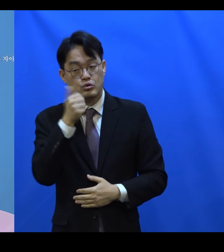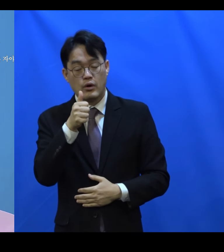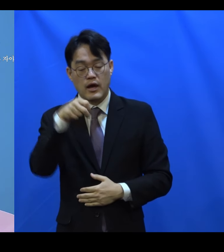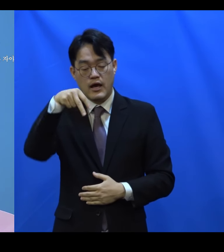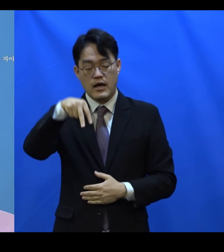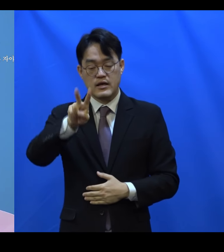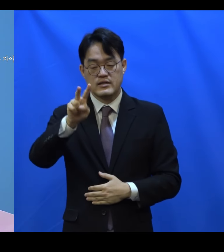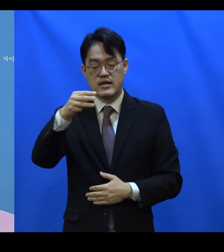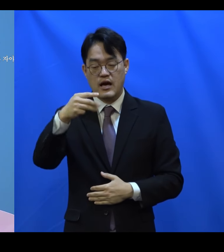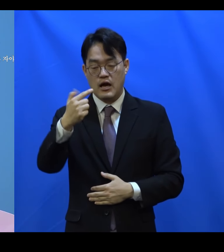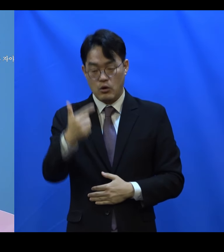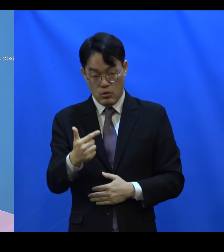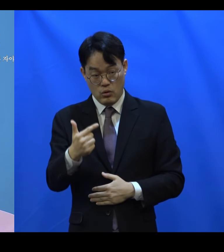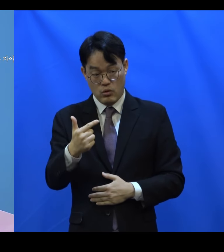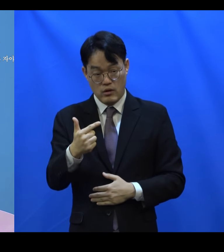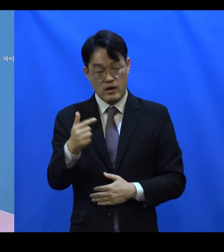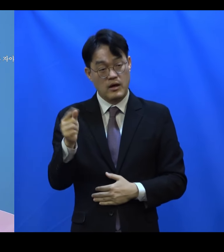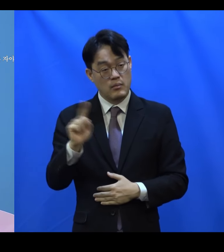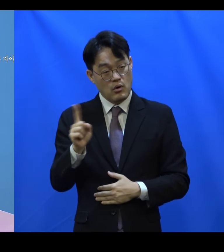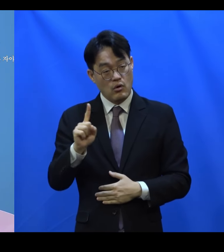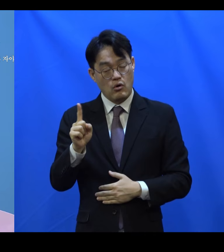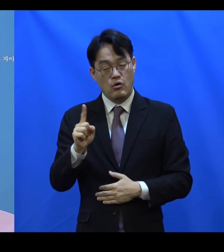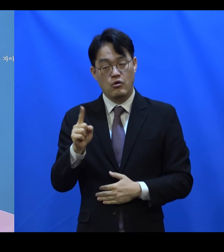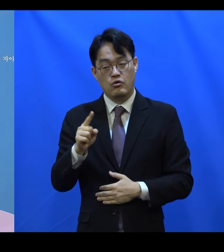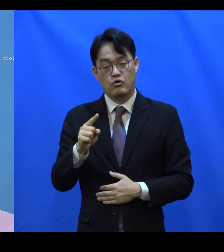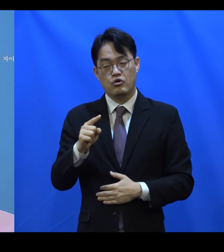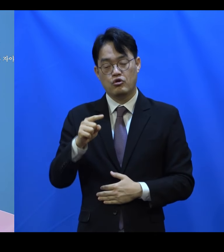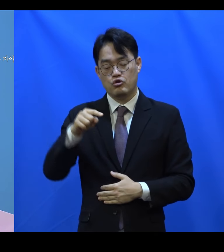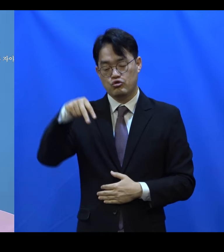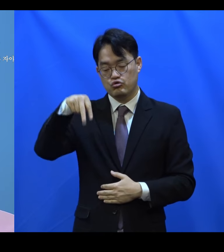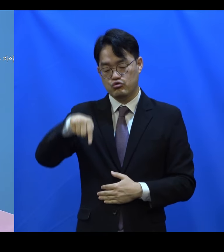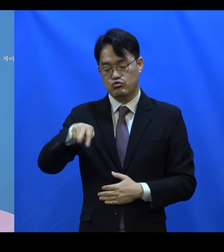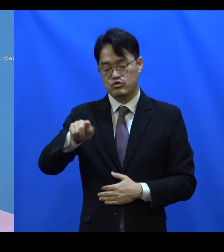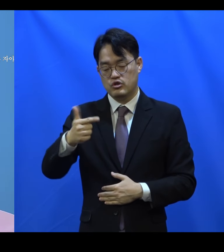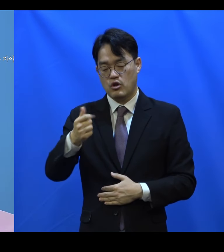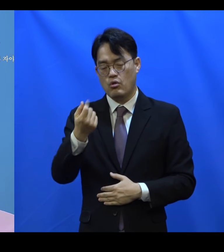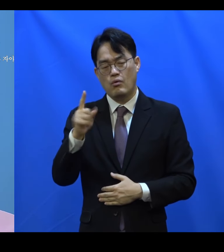골짜기의 백합화 같다 이랬습니다. 자신에 대한 칭송인